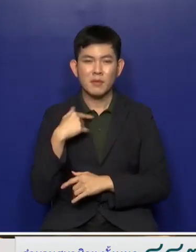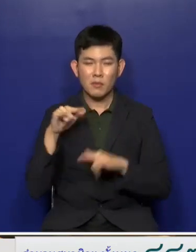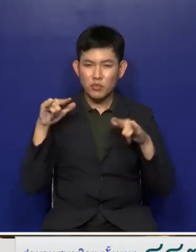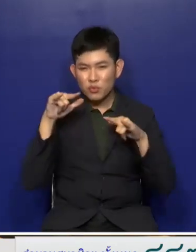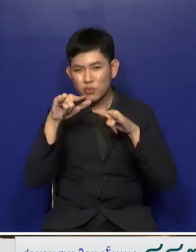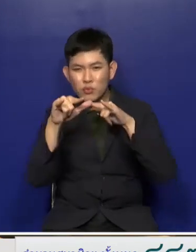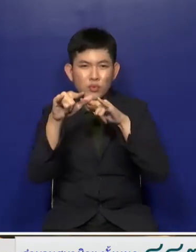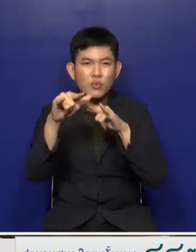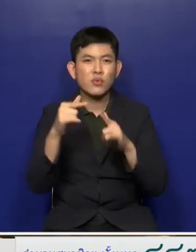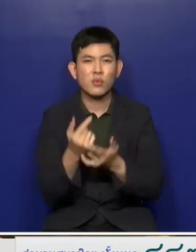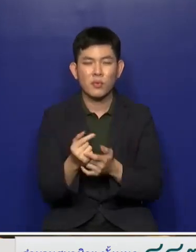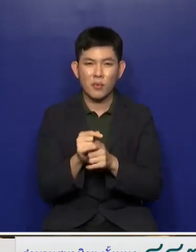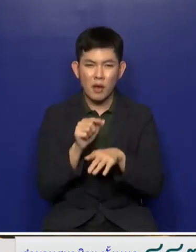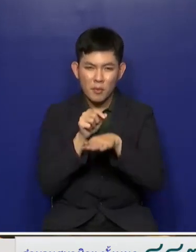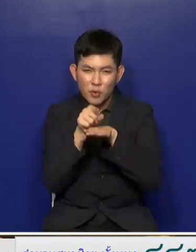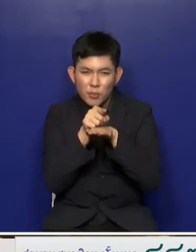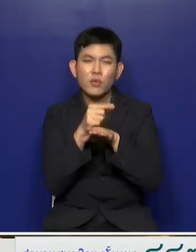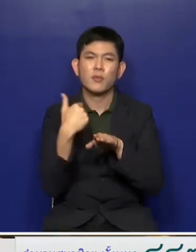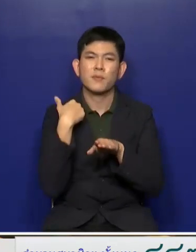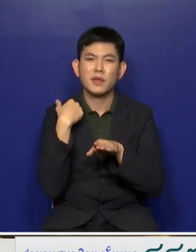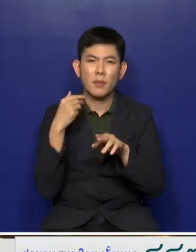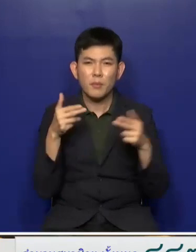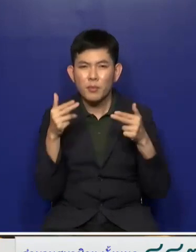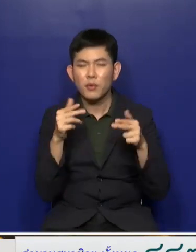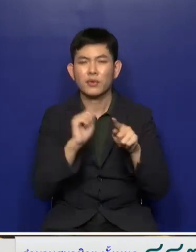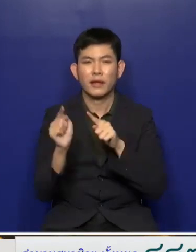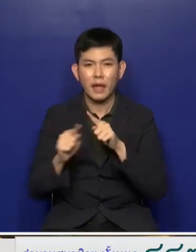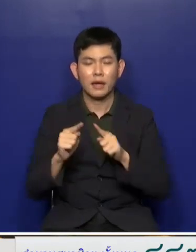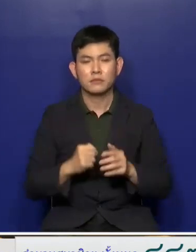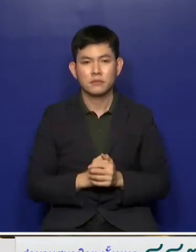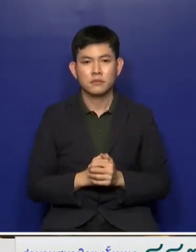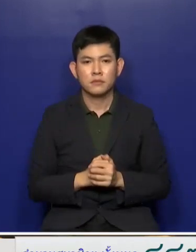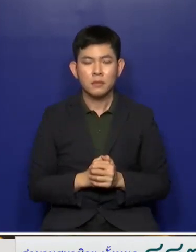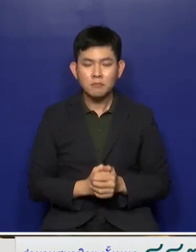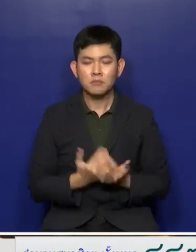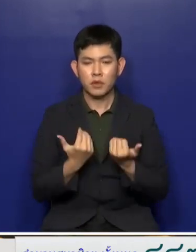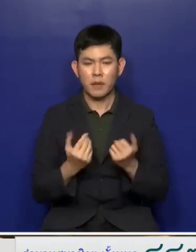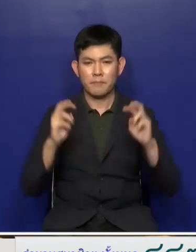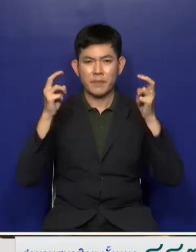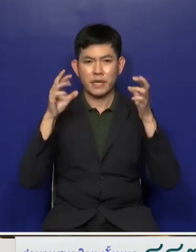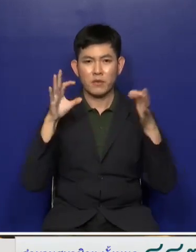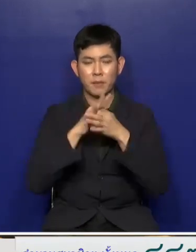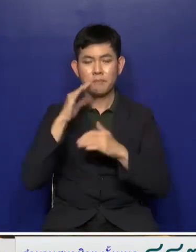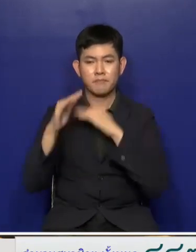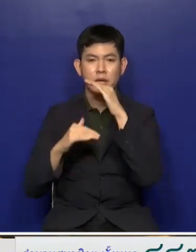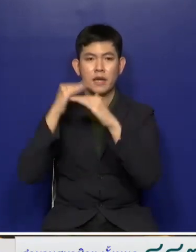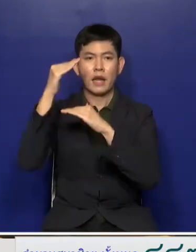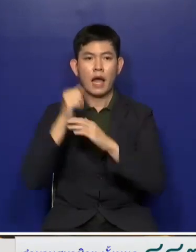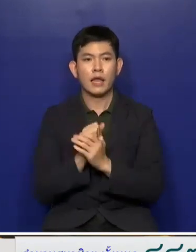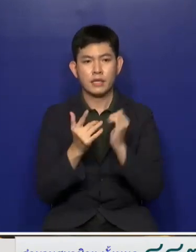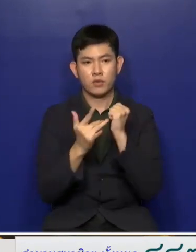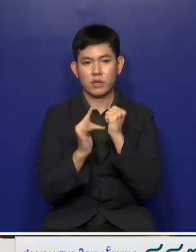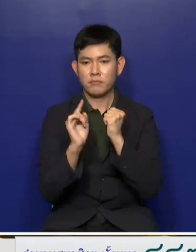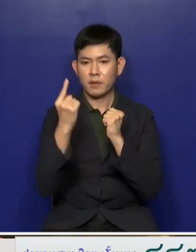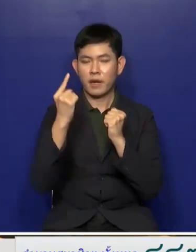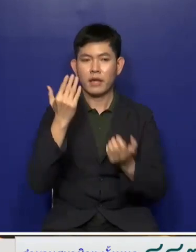และหนังแบบไซไฟก็คือประเด็นที่เกี่ยวข้องกับการพัฒนาในด้านเทคโนโลยีและพัฒนา